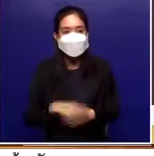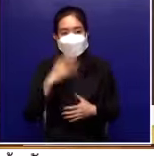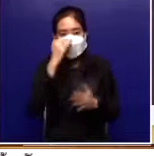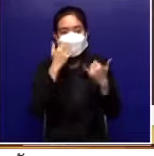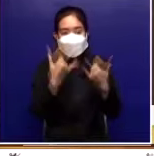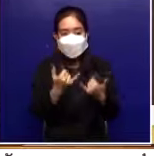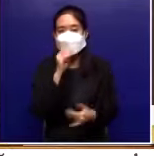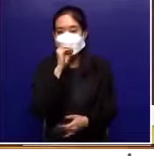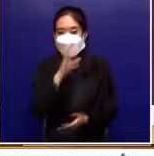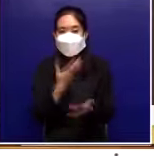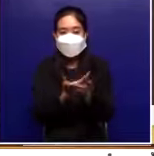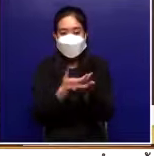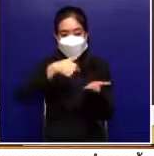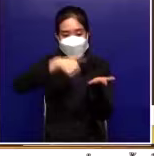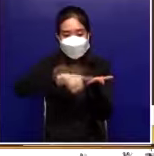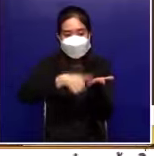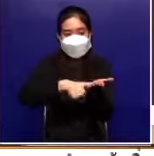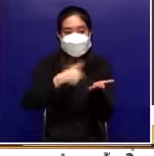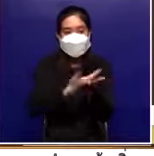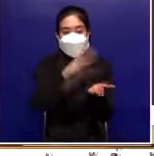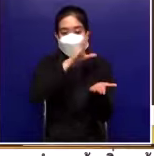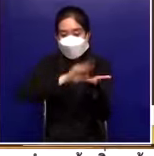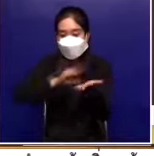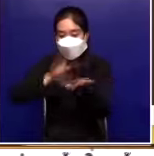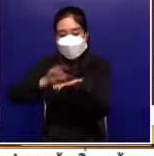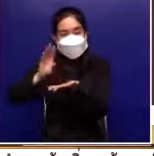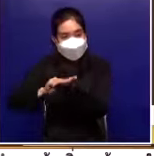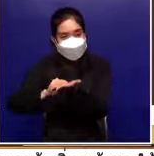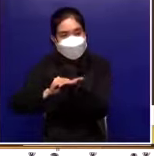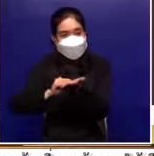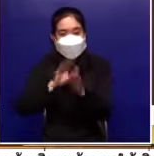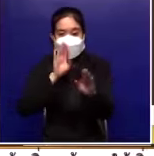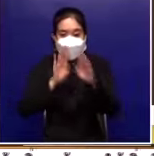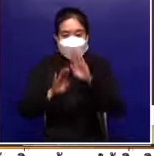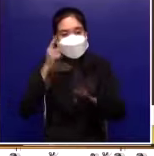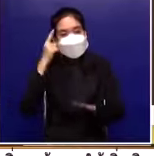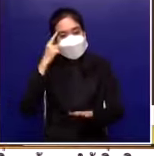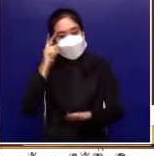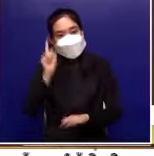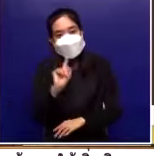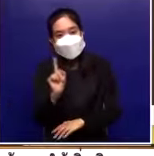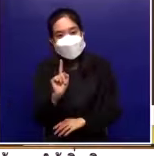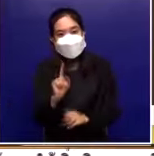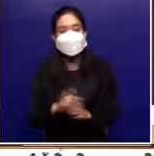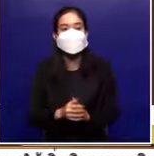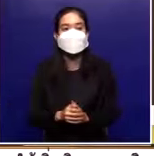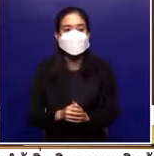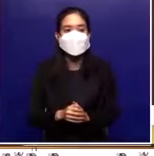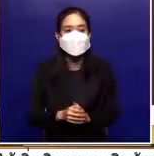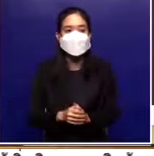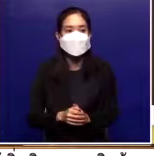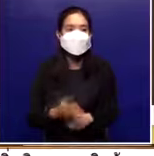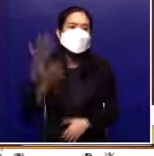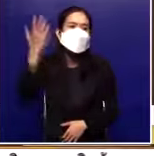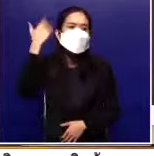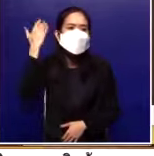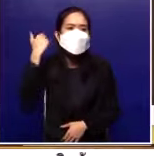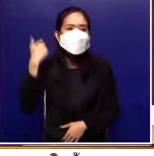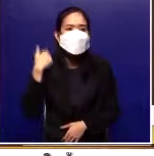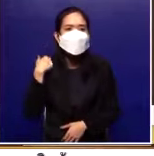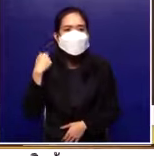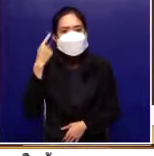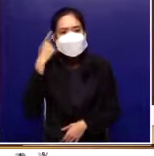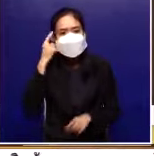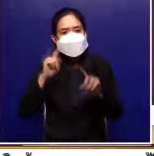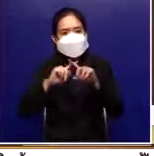ได้ 2.4 ล้านล้านก็หมายความว่าส่วนต่างห่างกันอยู่7เอามาจากไหนล่ะครับก็นักกู้แห่งลุ่มแม่น้ำเจ้าพระยาภาคพิส